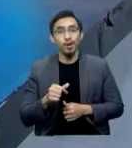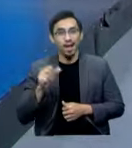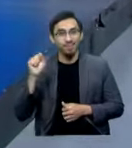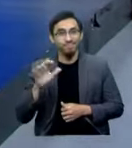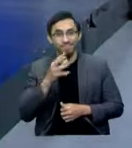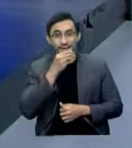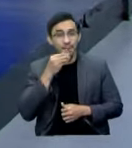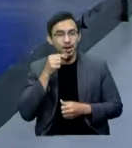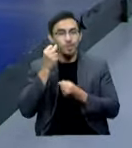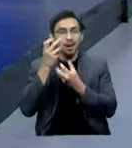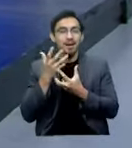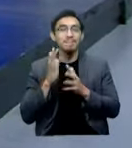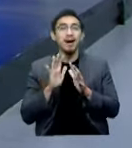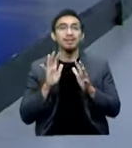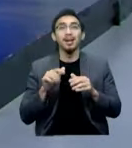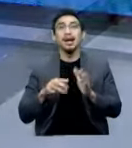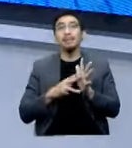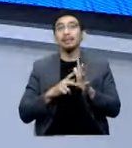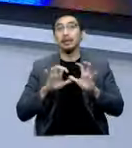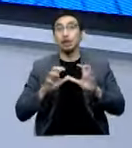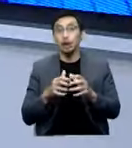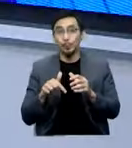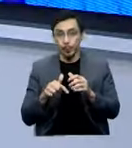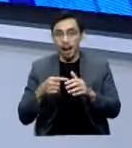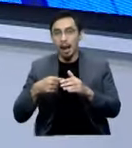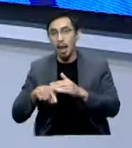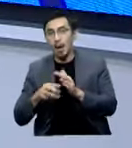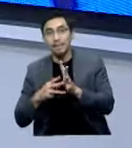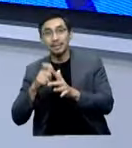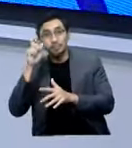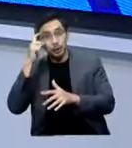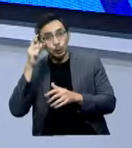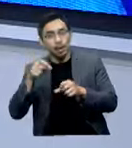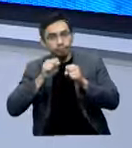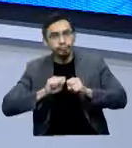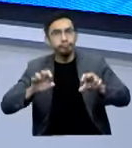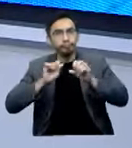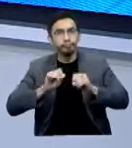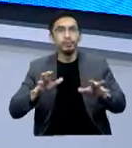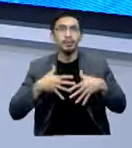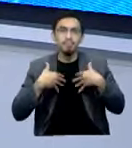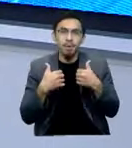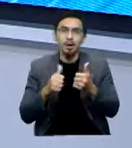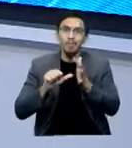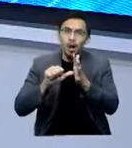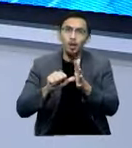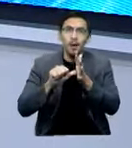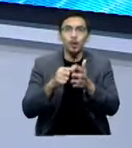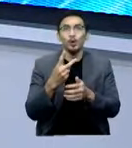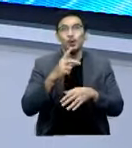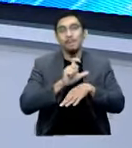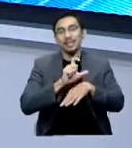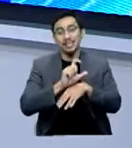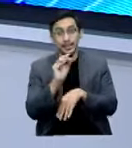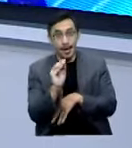Pemirsa, di bulan suci Ramadan penuh berkah, MNC Group melalui MNC Peduli menebar kebaikan dengan menyalurkan bantuan kepada 2 masjid di Jakarta.